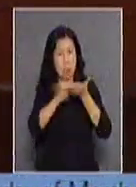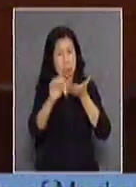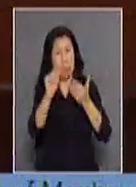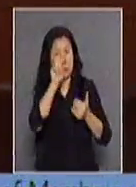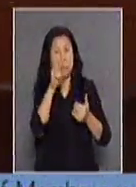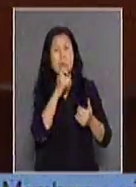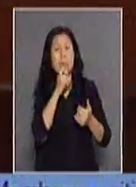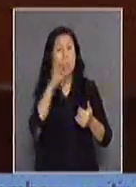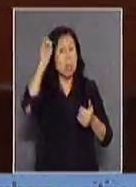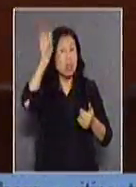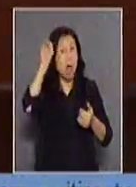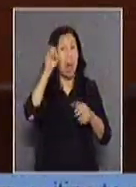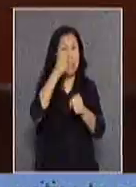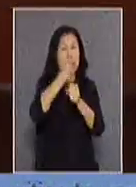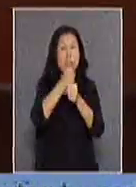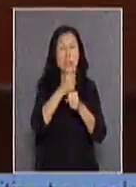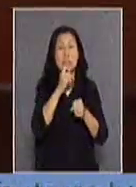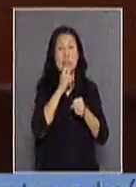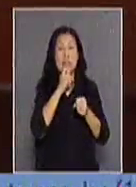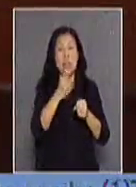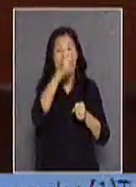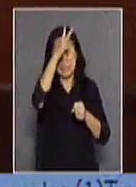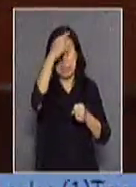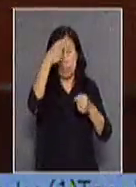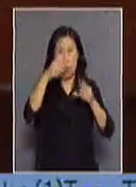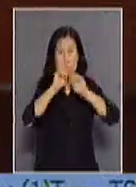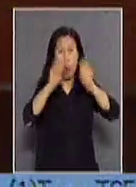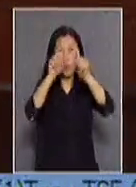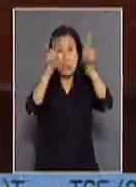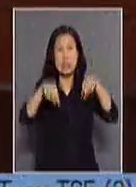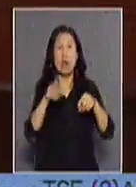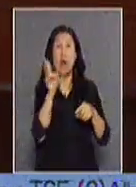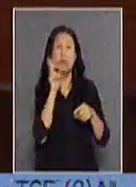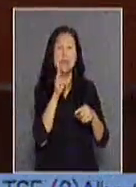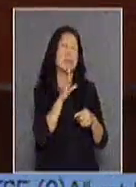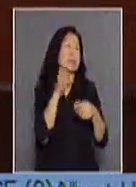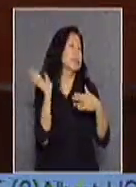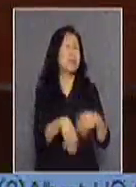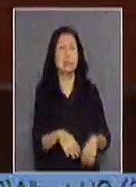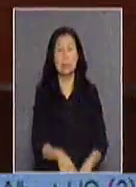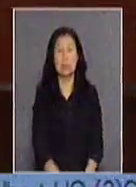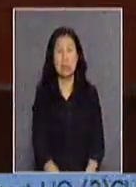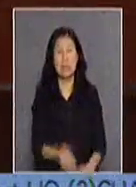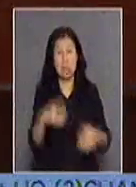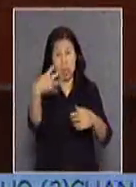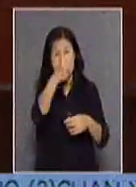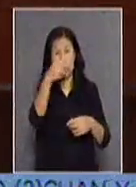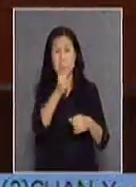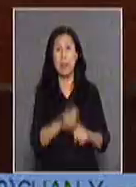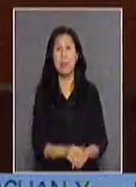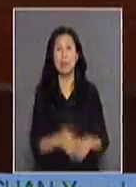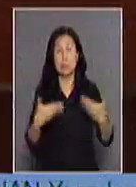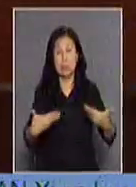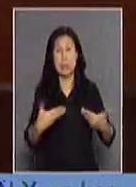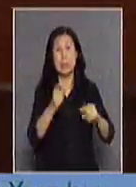在創意產業上，在我們這份施政報告真是乏善足陳。主席，在這裡我